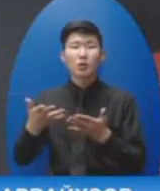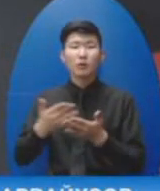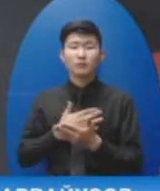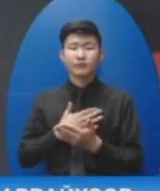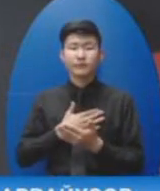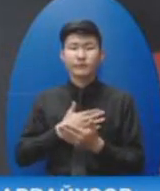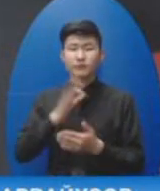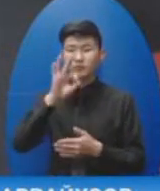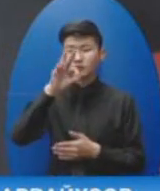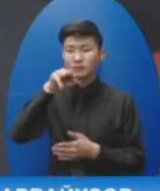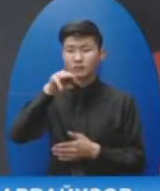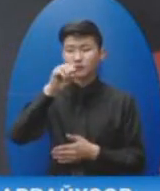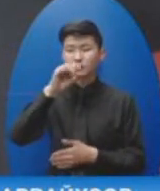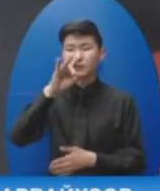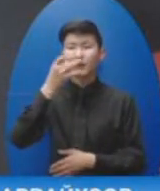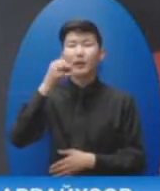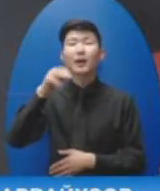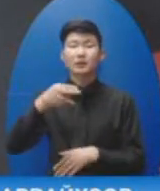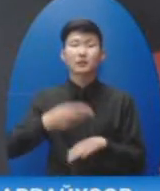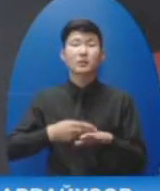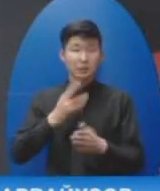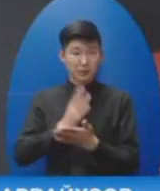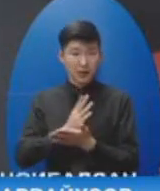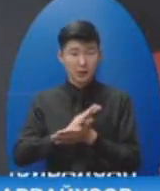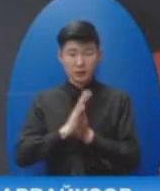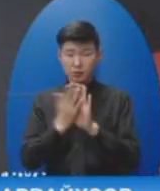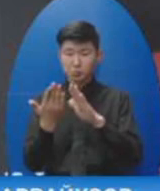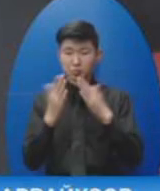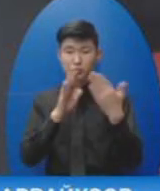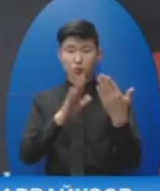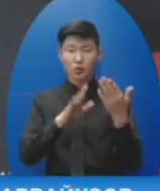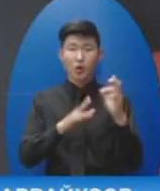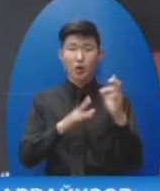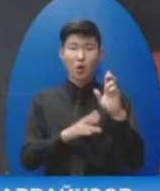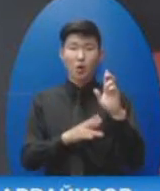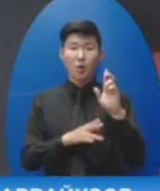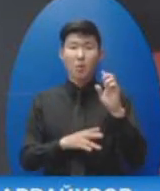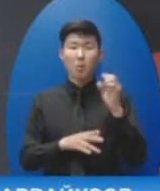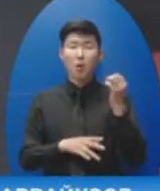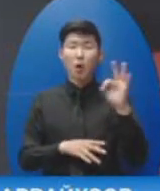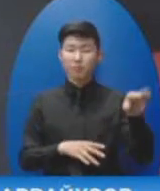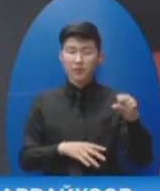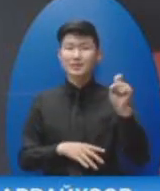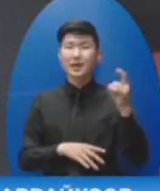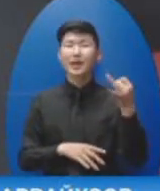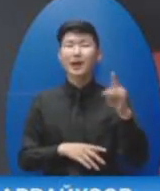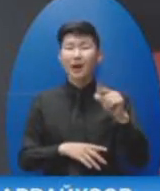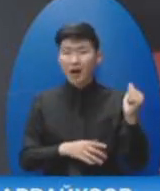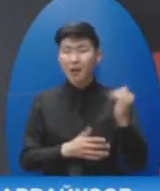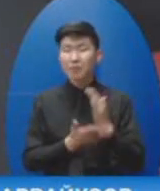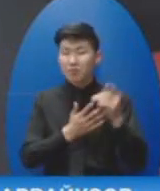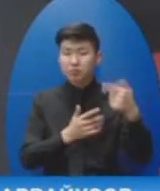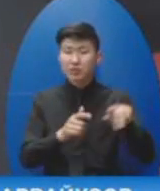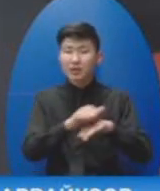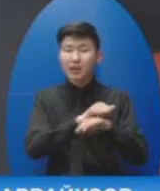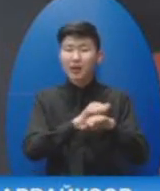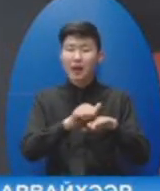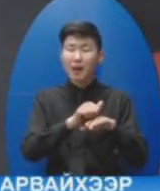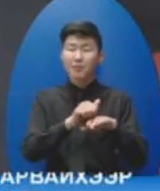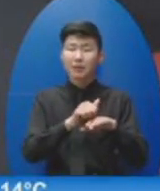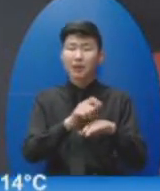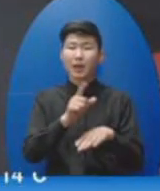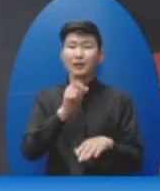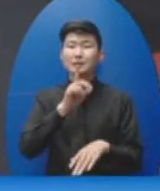отрядын дарга байдаг нэг орондоо байгаад байдаг. А нөгөө талдаа бол бомбын захиргаа те. А бомбын дарга нь бол тухайн аймгийнх нь намын дарга, засаг дарга байх